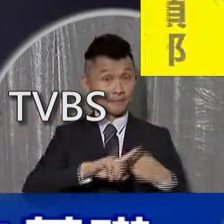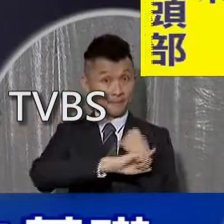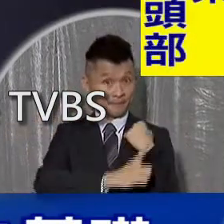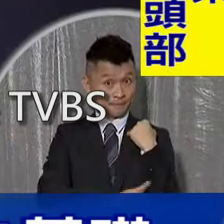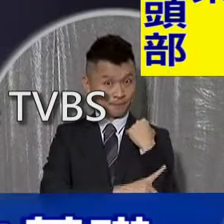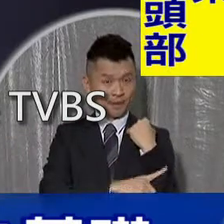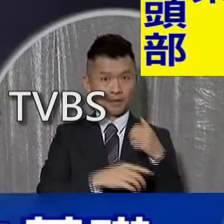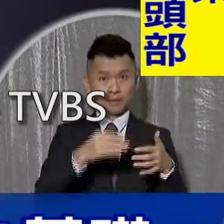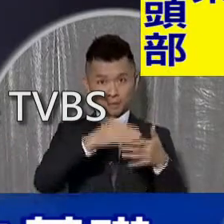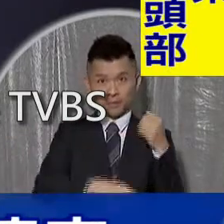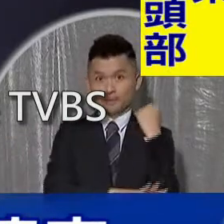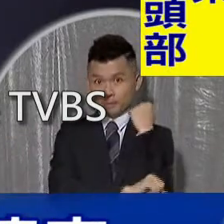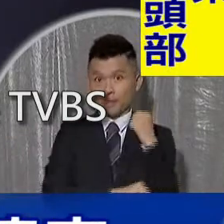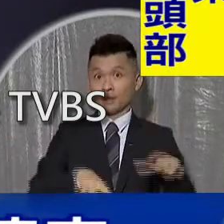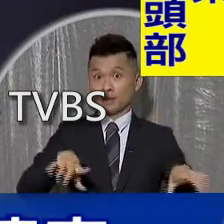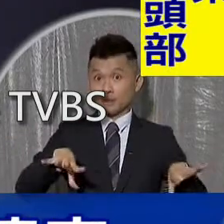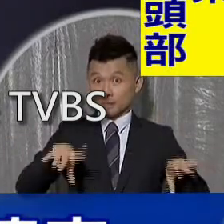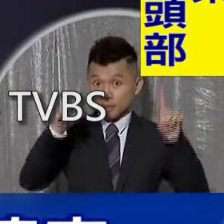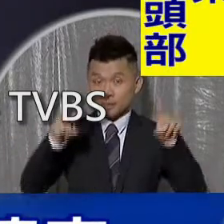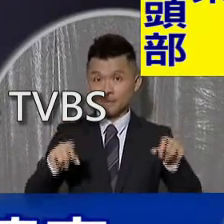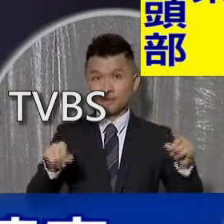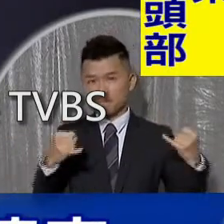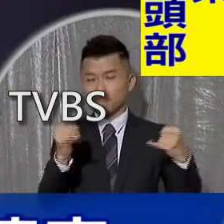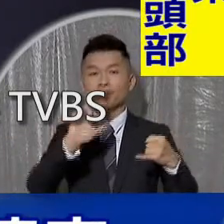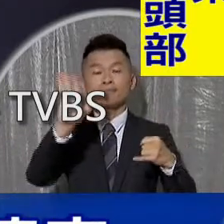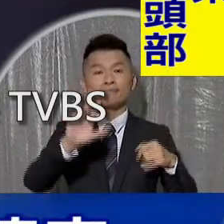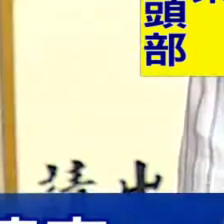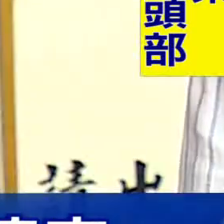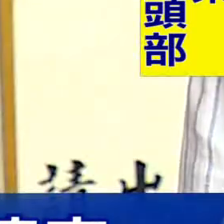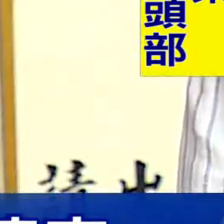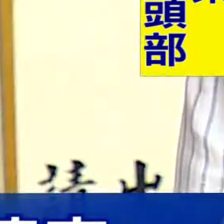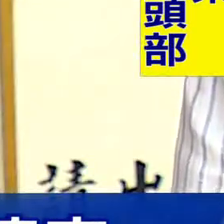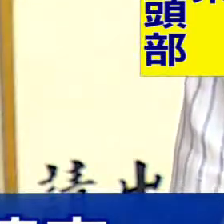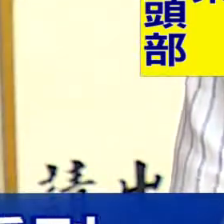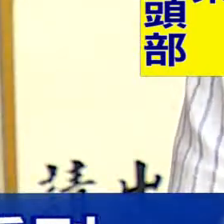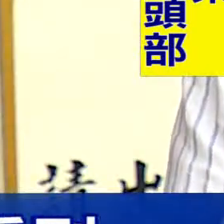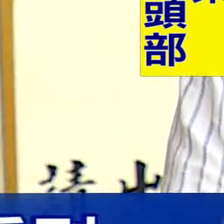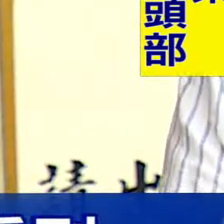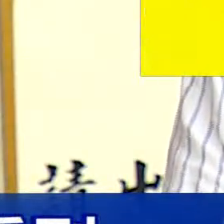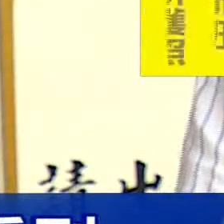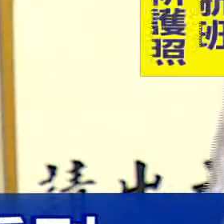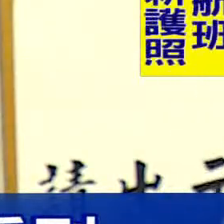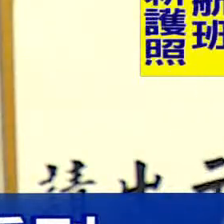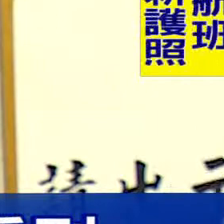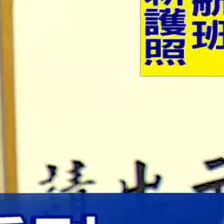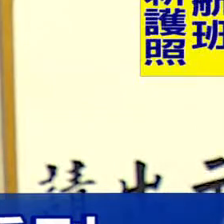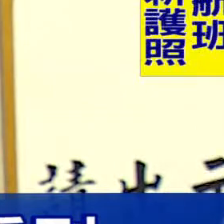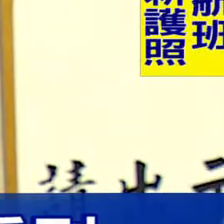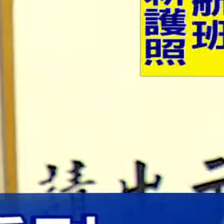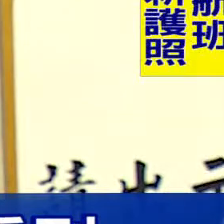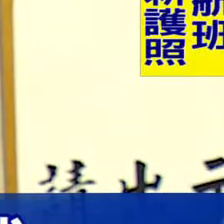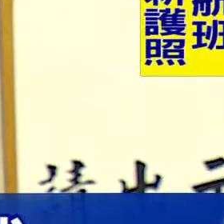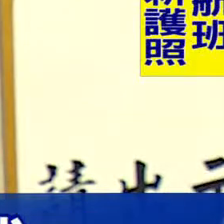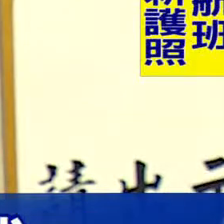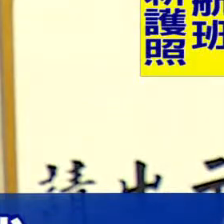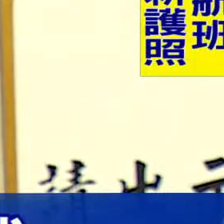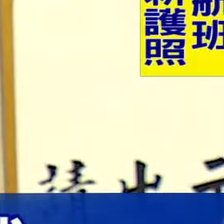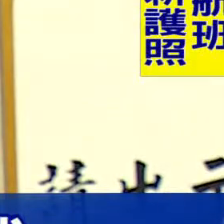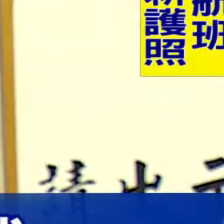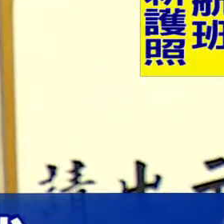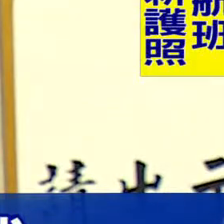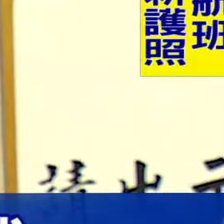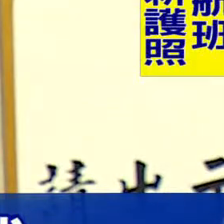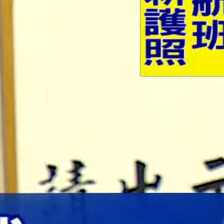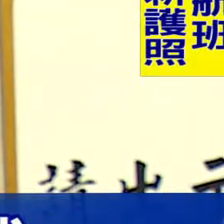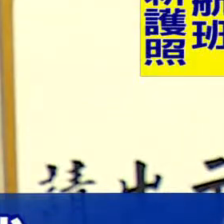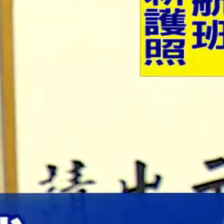础，结束敌对状态，签署和平协定。 张亚中先生大家比较少看到他在这个公共场合的